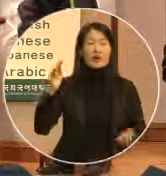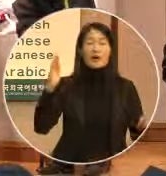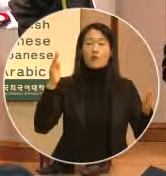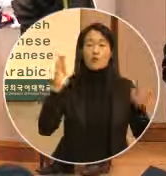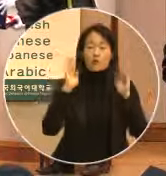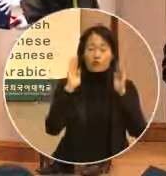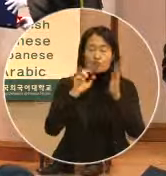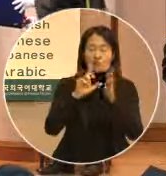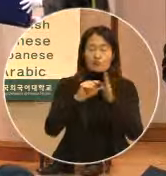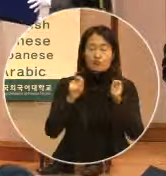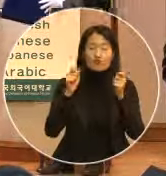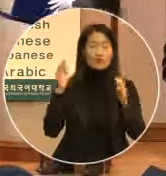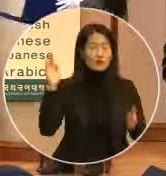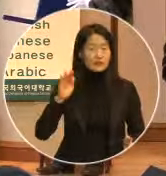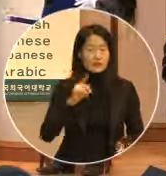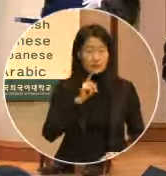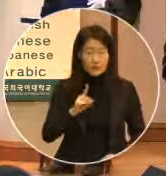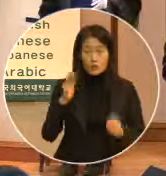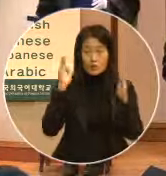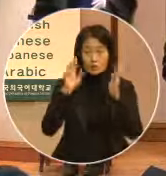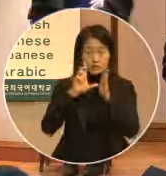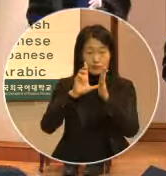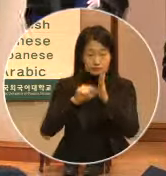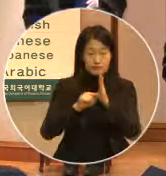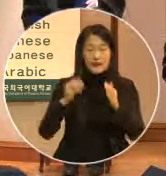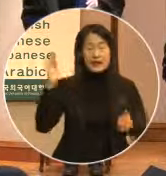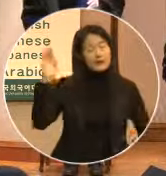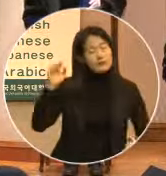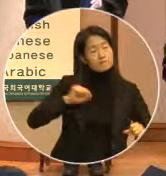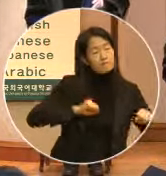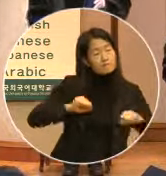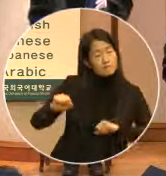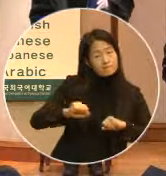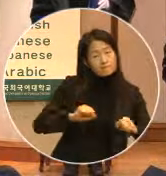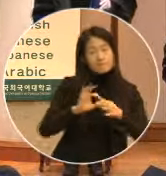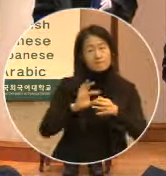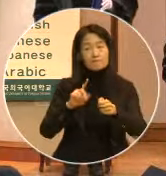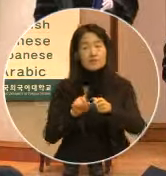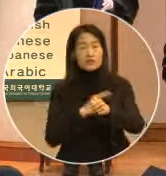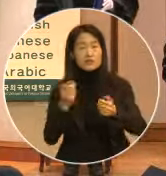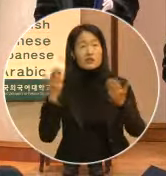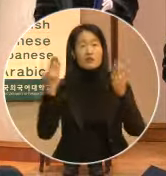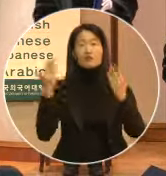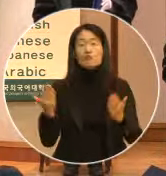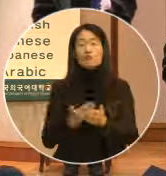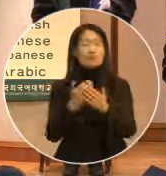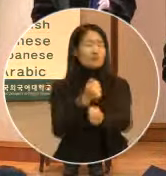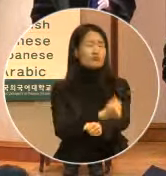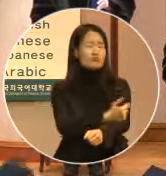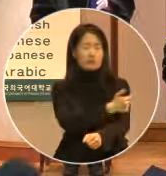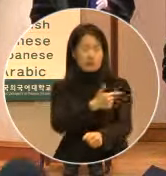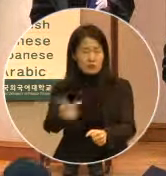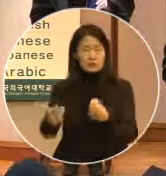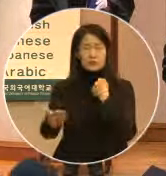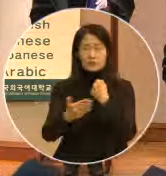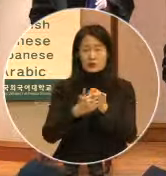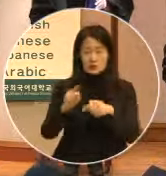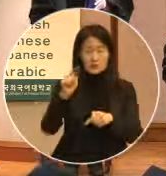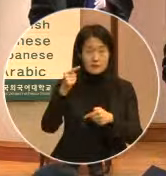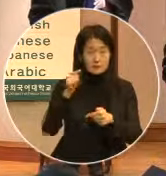전기 졸업생으로서 재학 중 학생 자치 활동을 통하여 학교 발전에 이바지한 공이 크므로 이에